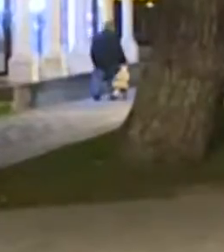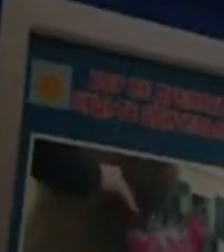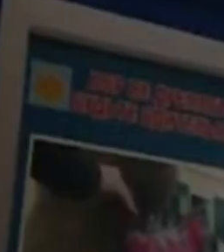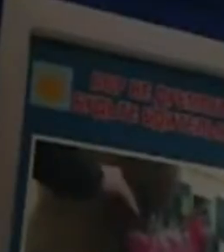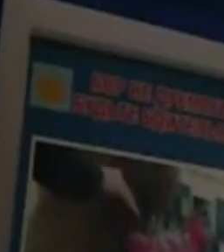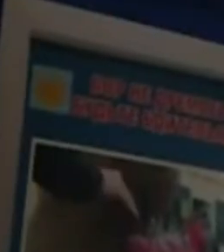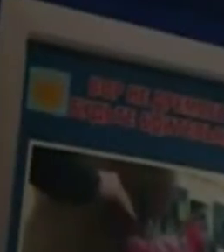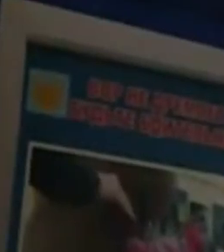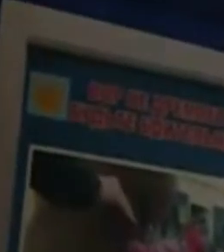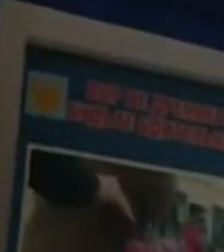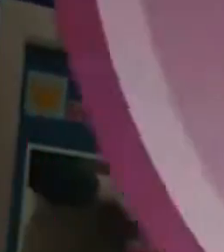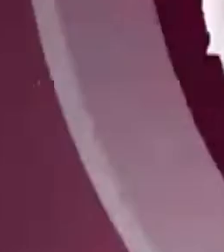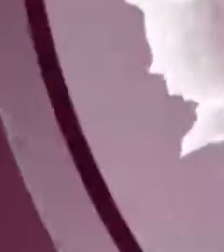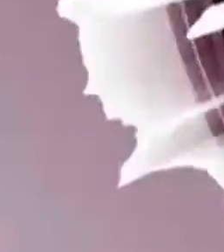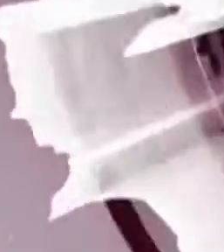постах полиции.